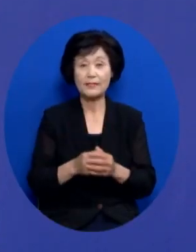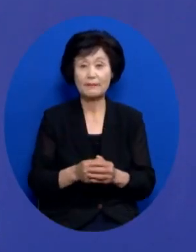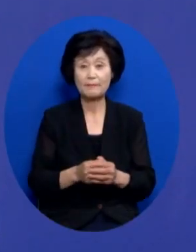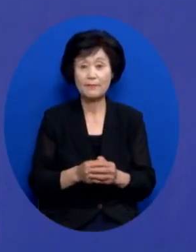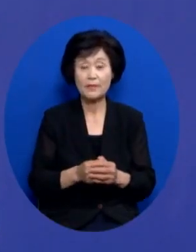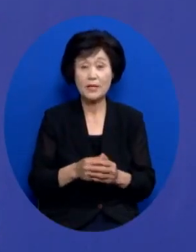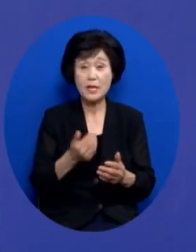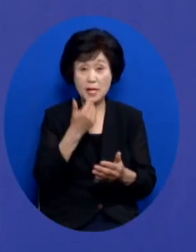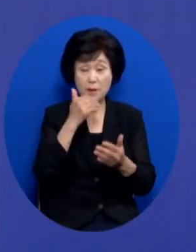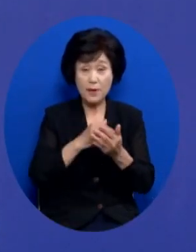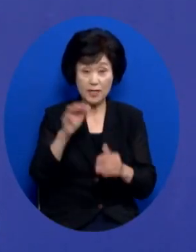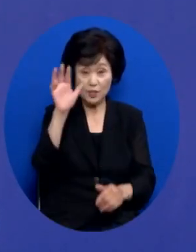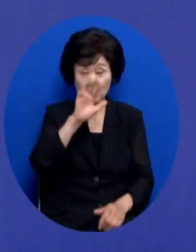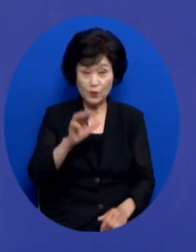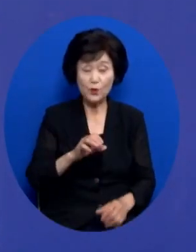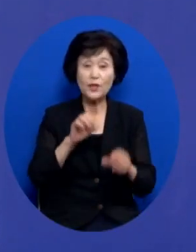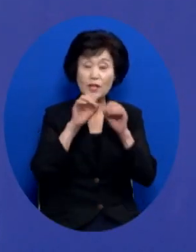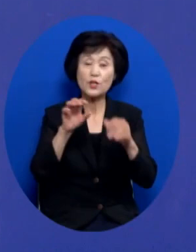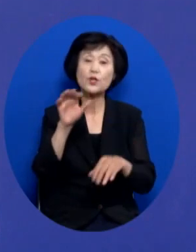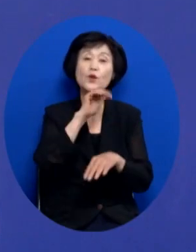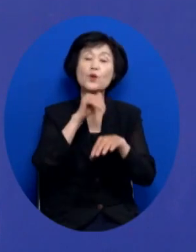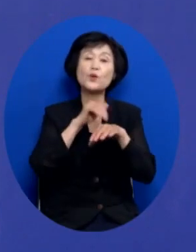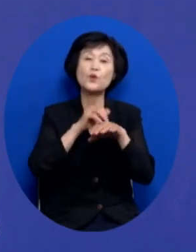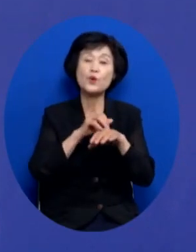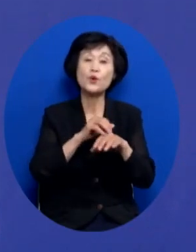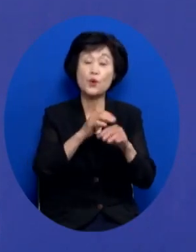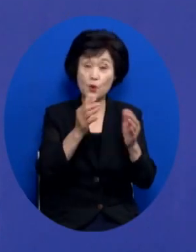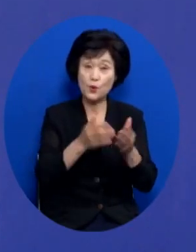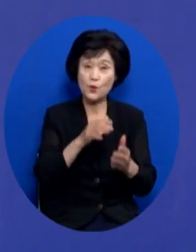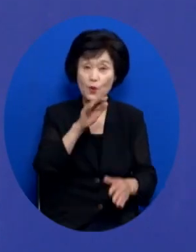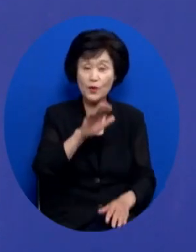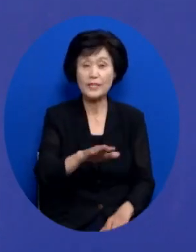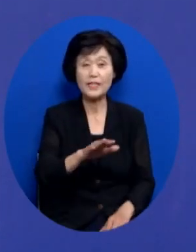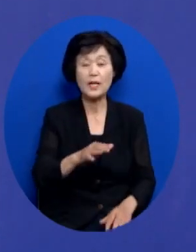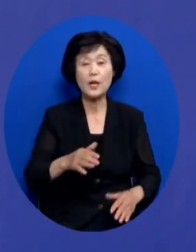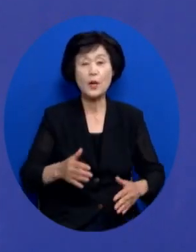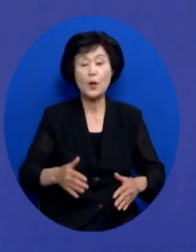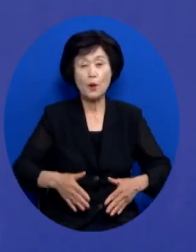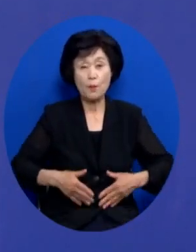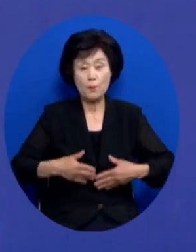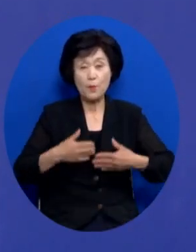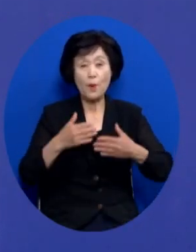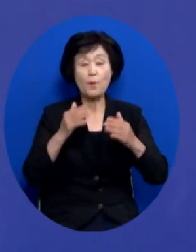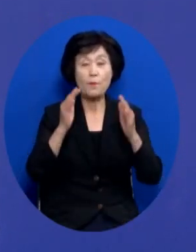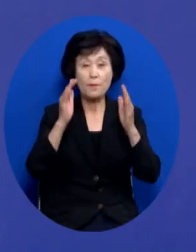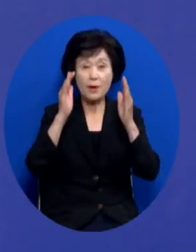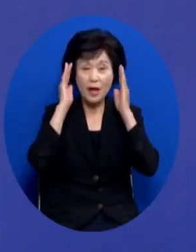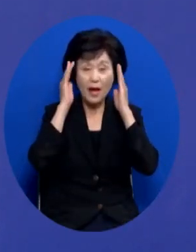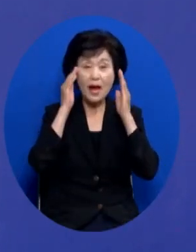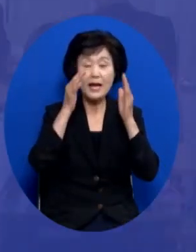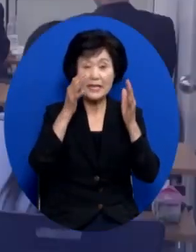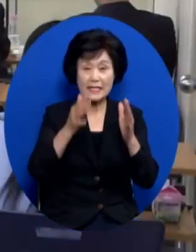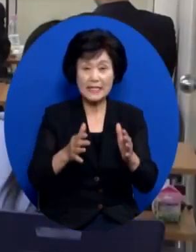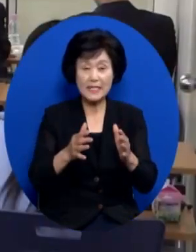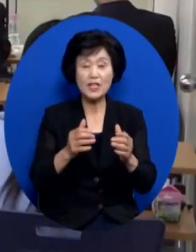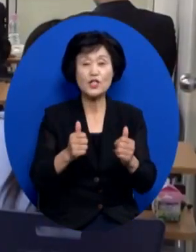대한예수교장로회 백석총회 선교훈련원이 2023년 봄학기 종강예배와 수료식을 진행했습니다.